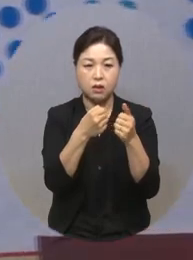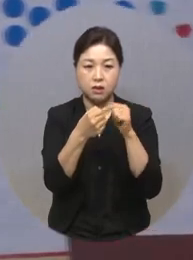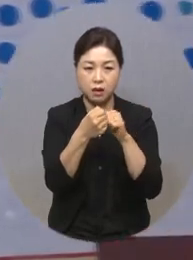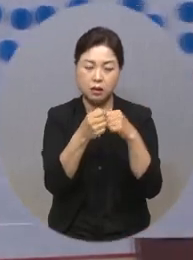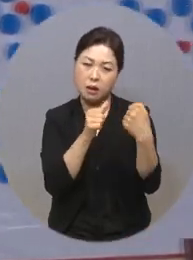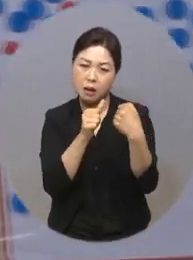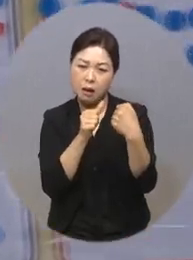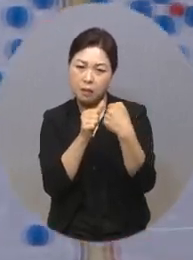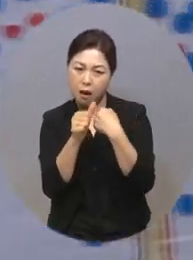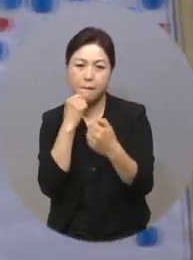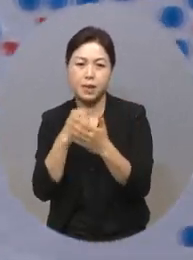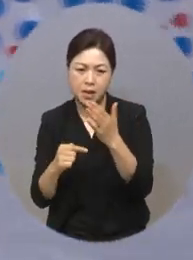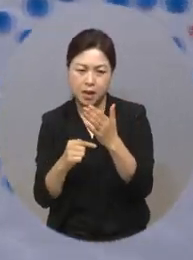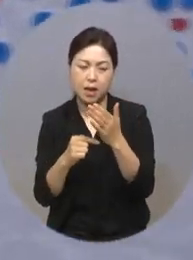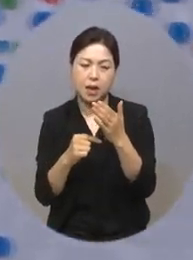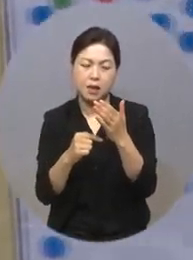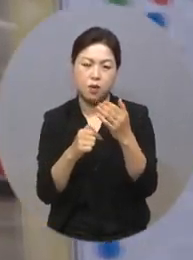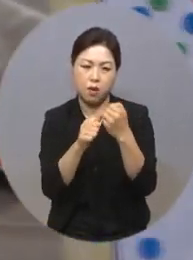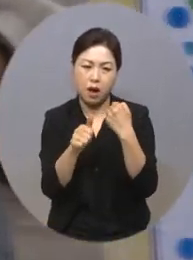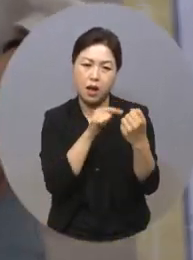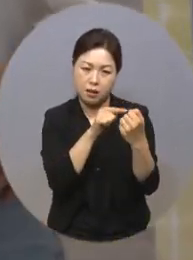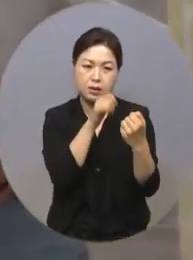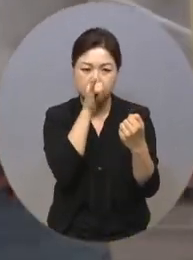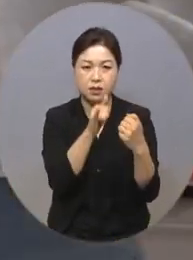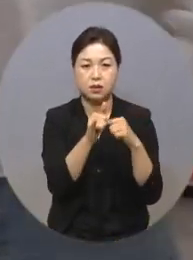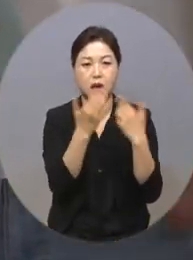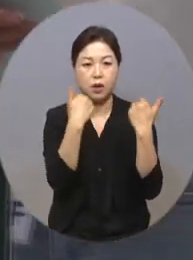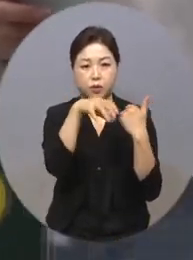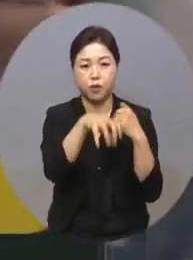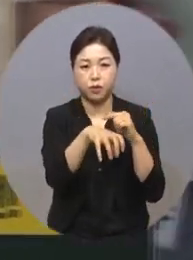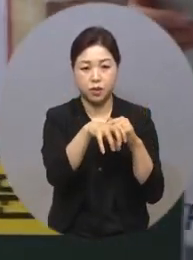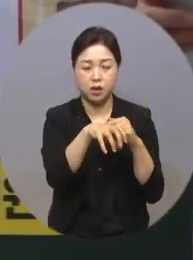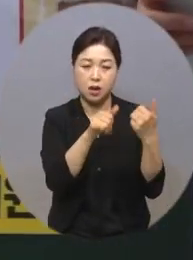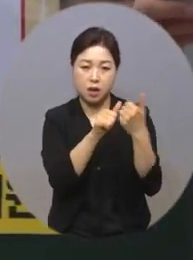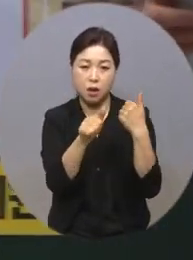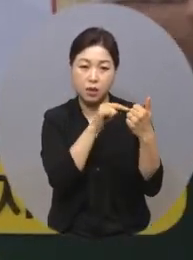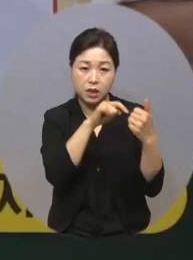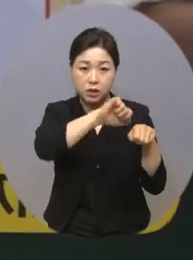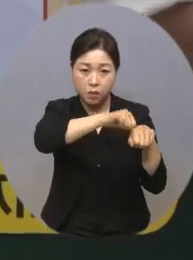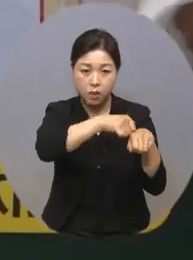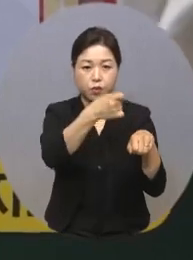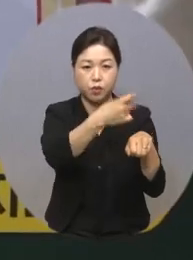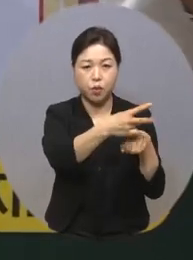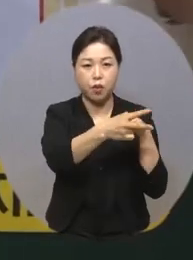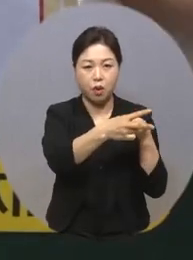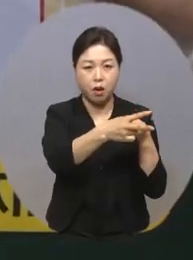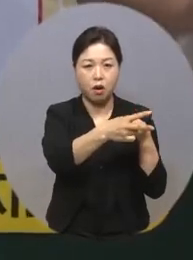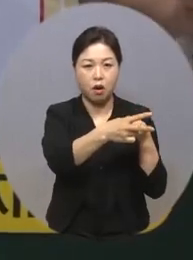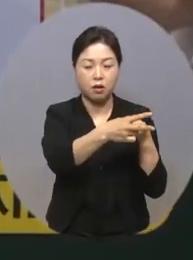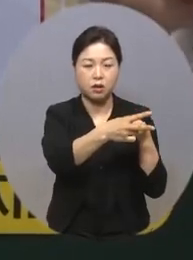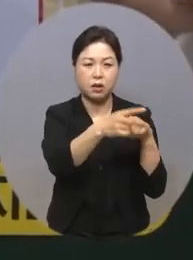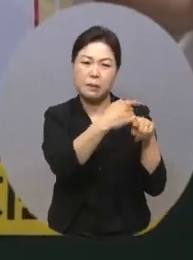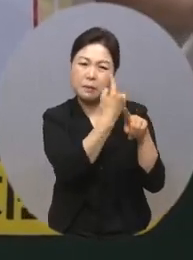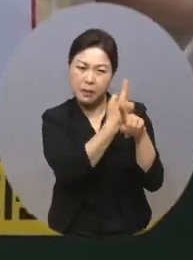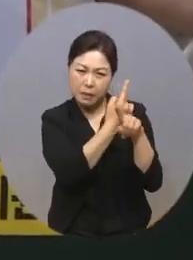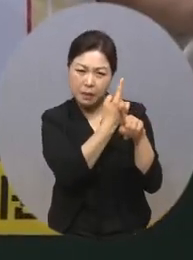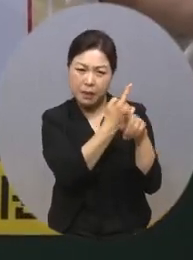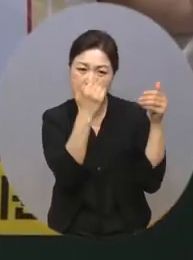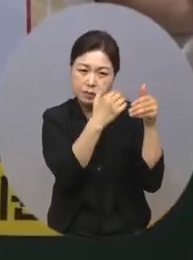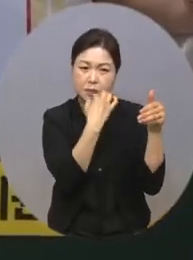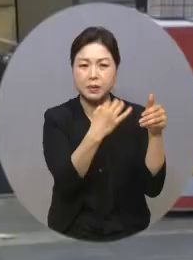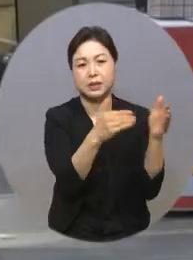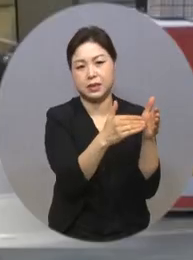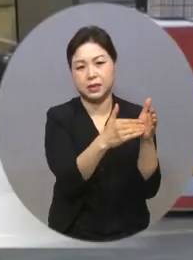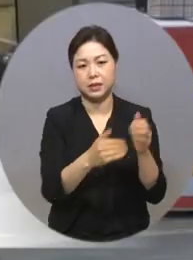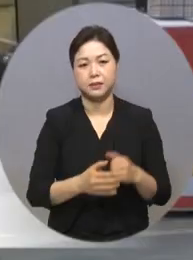존재하기 마련입니다. 하지만 학교 현장에서는 가해자 처벌과 선도에 집중하고 있는 것이 우리의